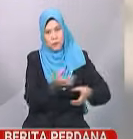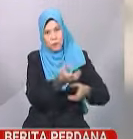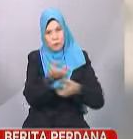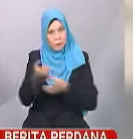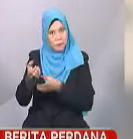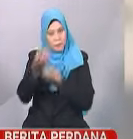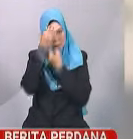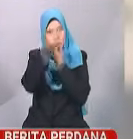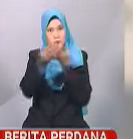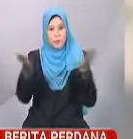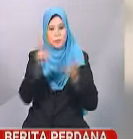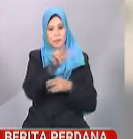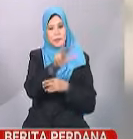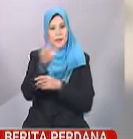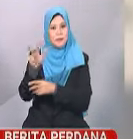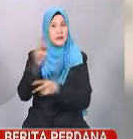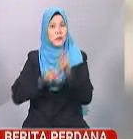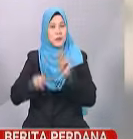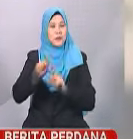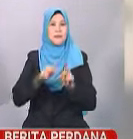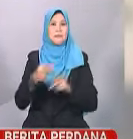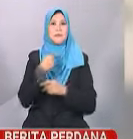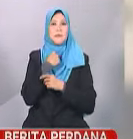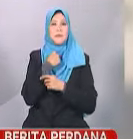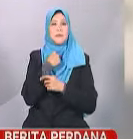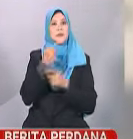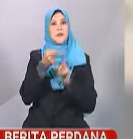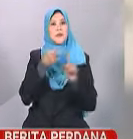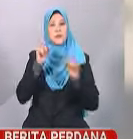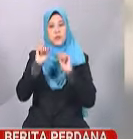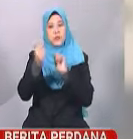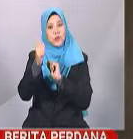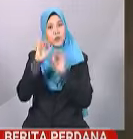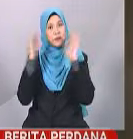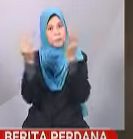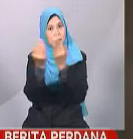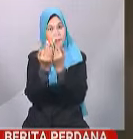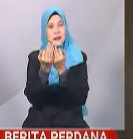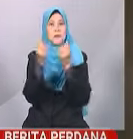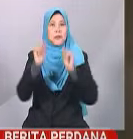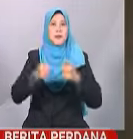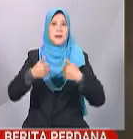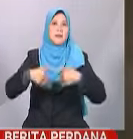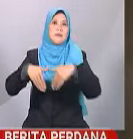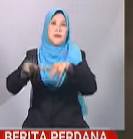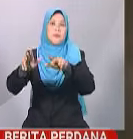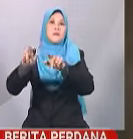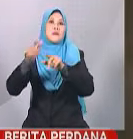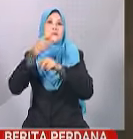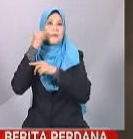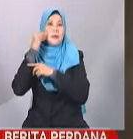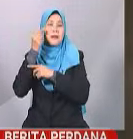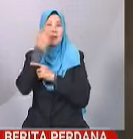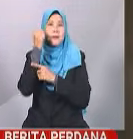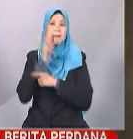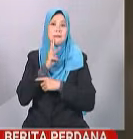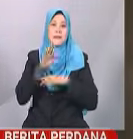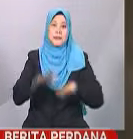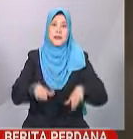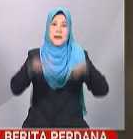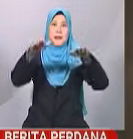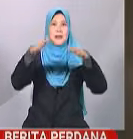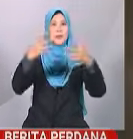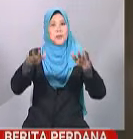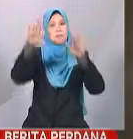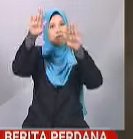negeri Perak, kesemua 33 penduduk terjejas daripada 10 keluarga dibenarkan pulang selepas banjir surut sepenuhnya.